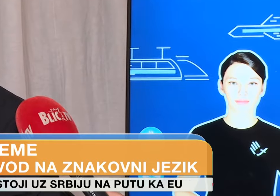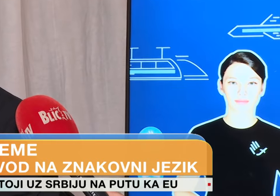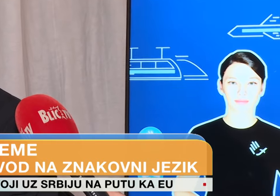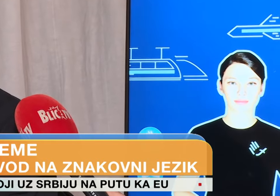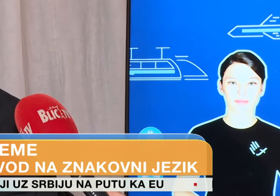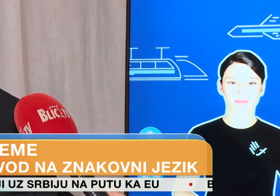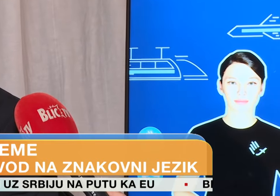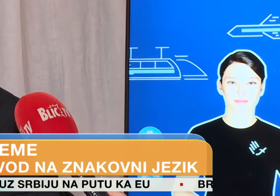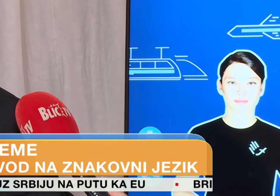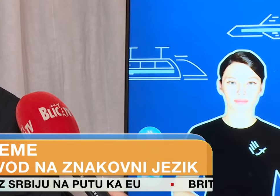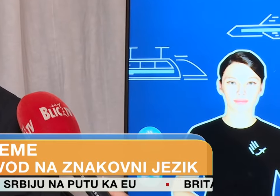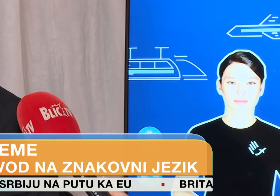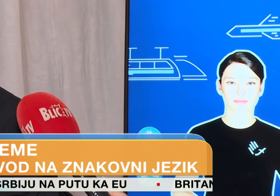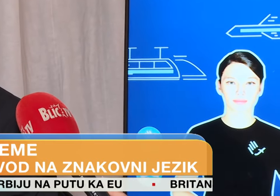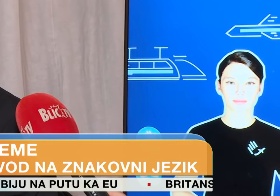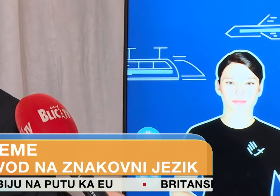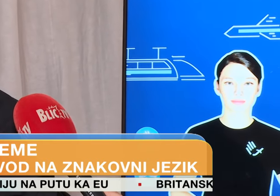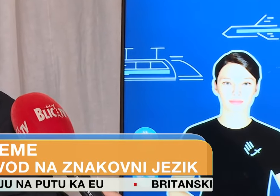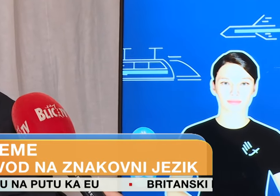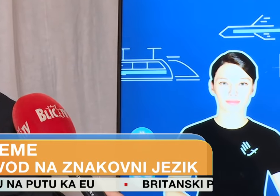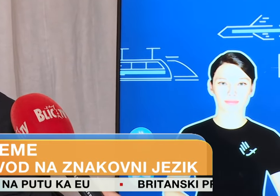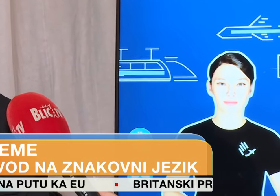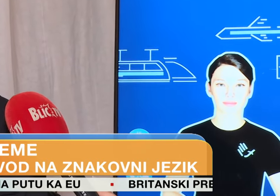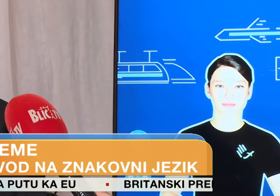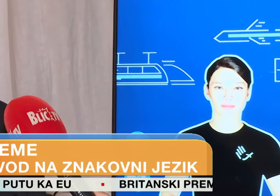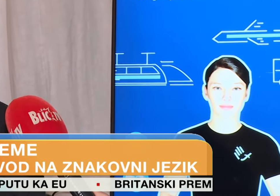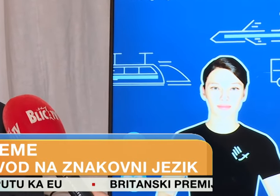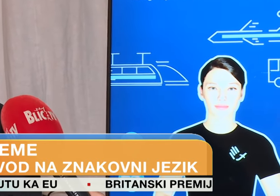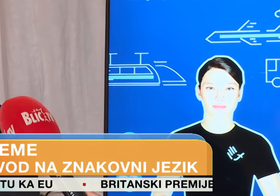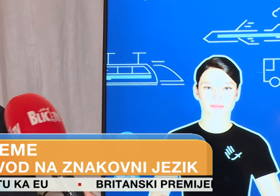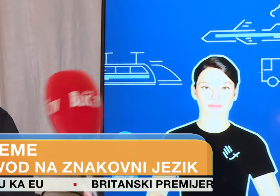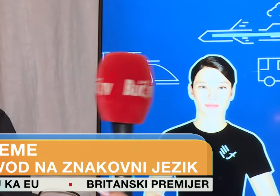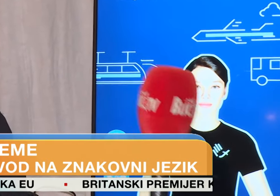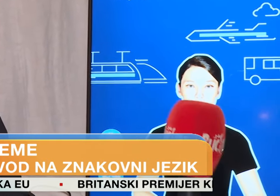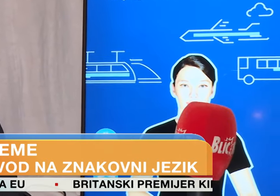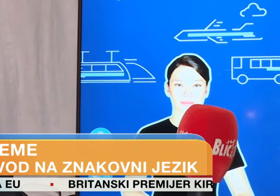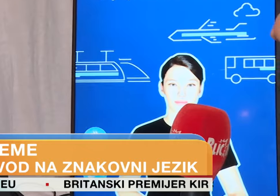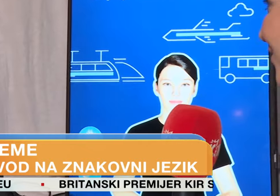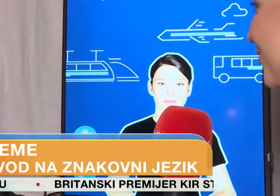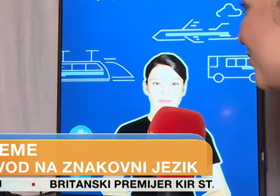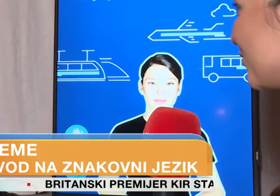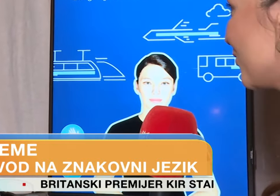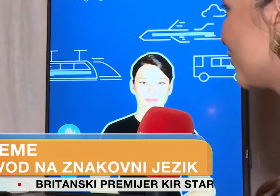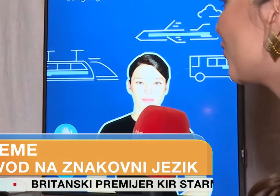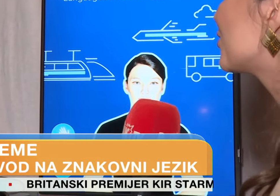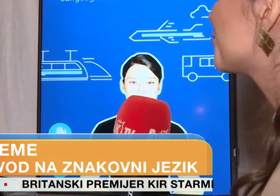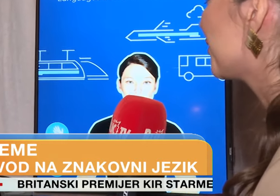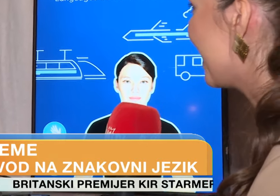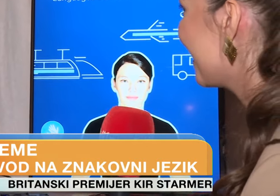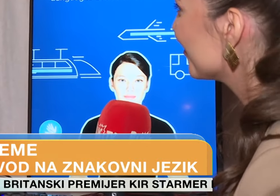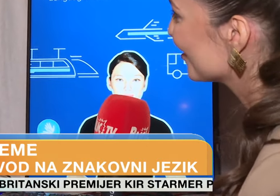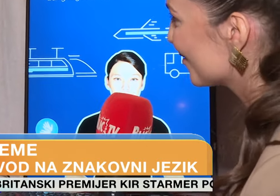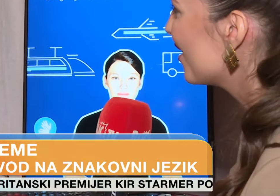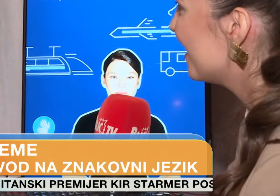da, imali smo taj pilot projekat, on je prošao dobro, vidjet ćemo šta će biti. Dobro. E sad, jedan od tvojih